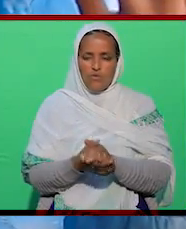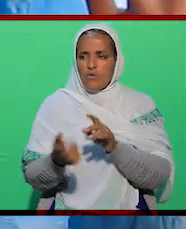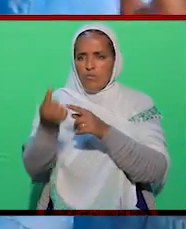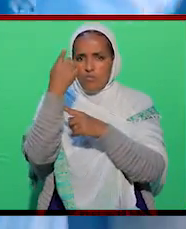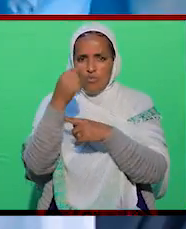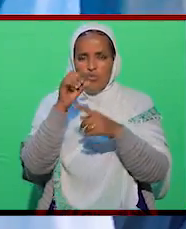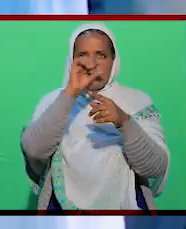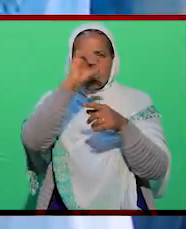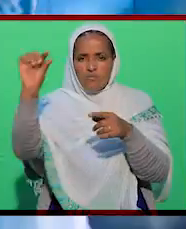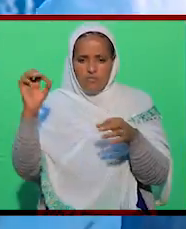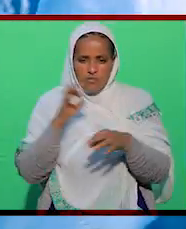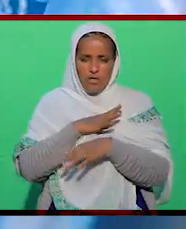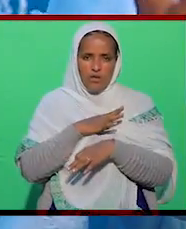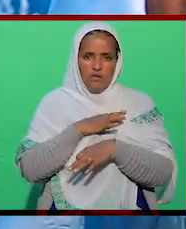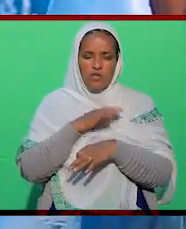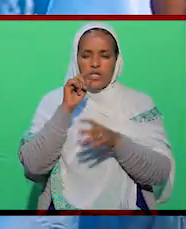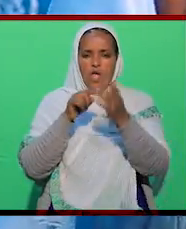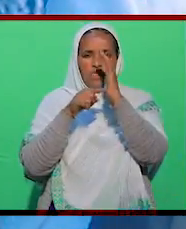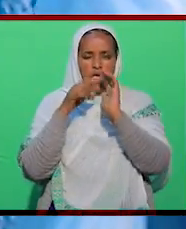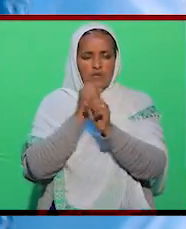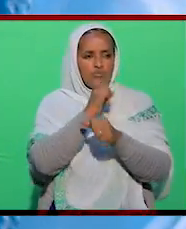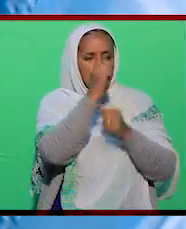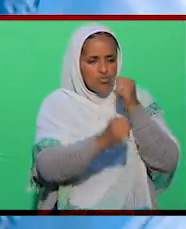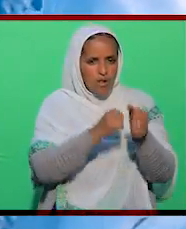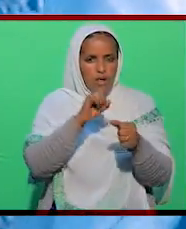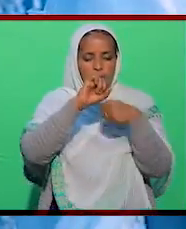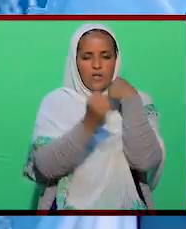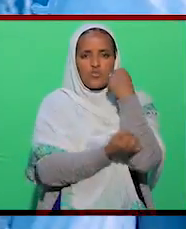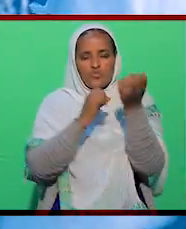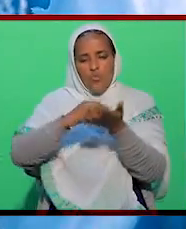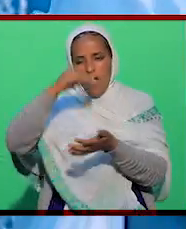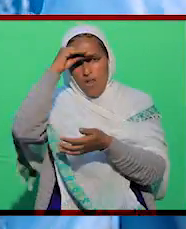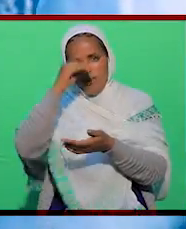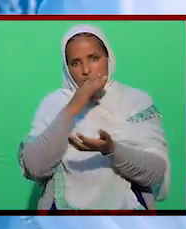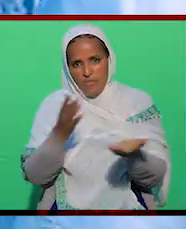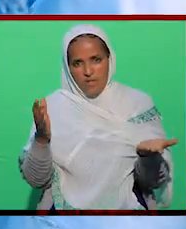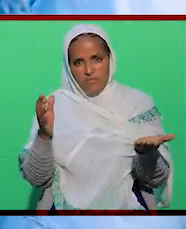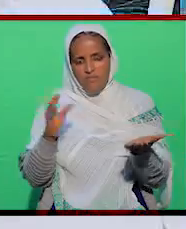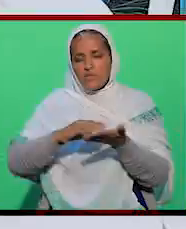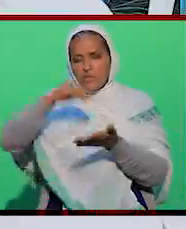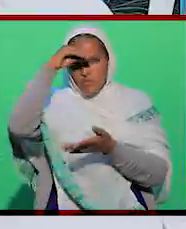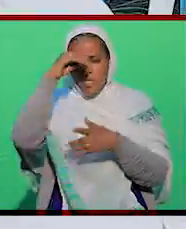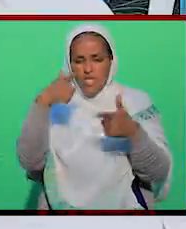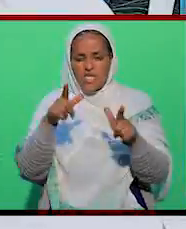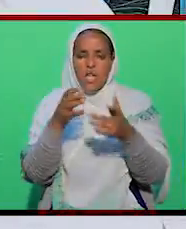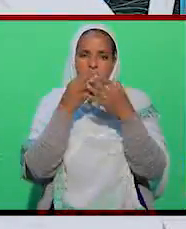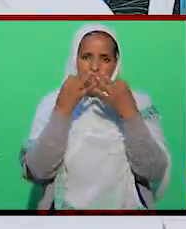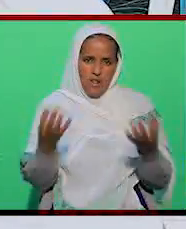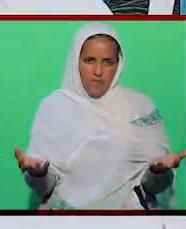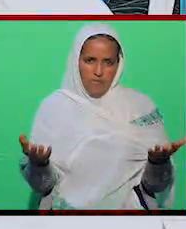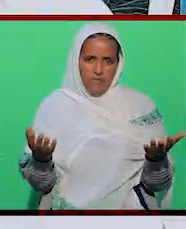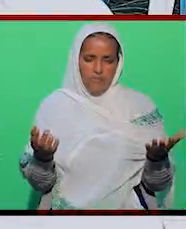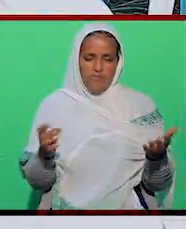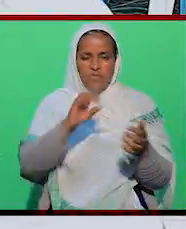ጥቅስ ብቅ ብሎ አንድ ጥቅስ ሲጠቀስ ይደነግጣል ያን ጥያቄ ይዞ ለምን ከመሰረቱ አልተማርንም የምንማርበትም እድል